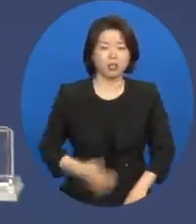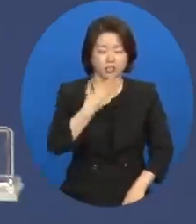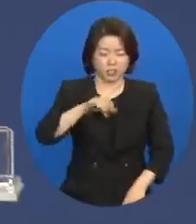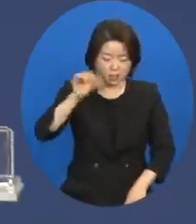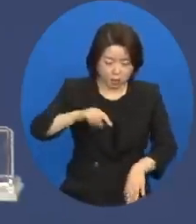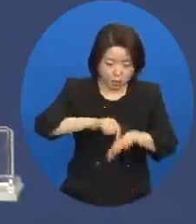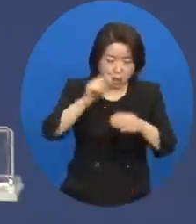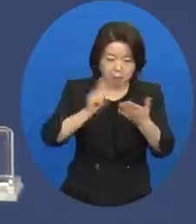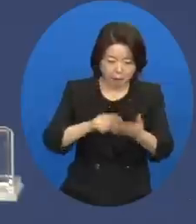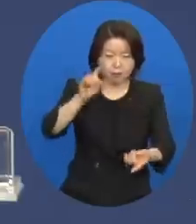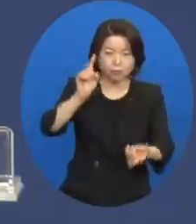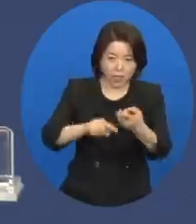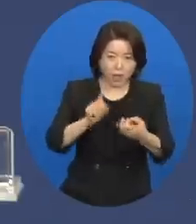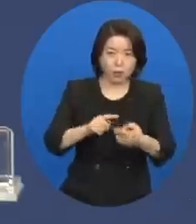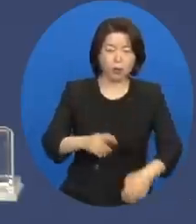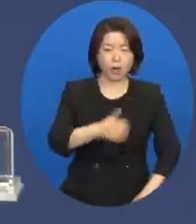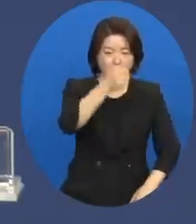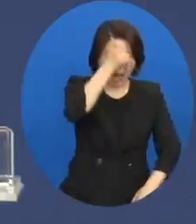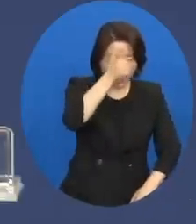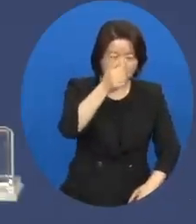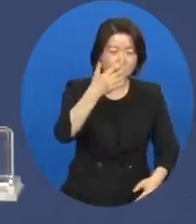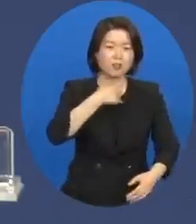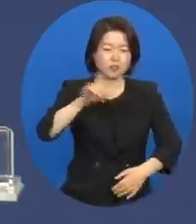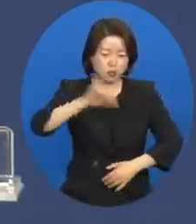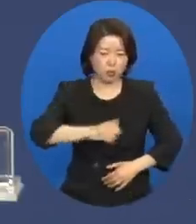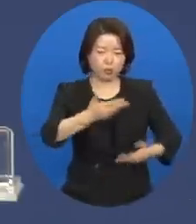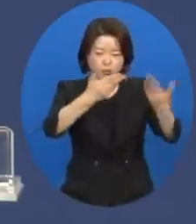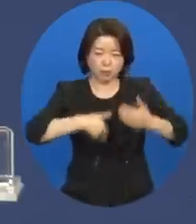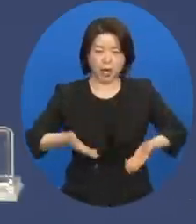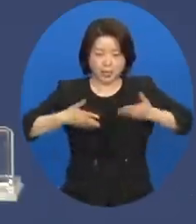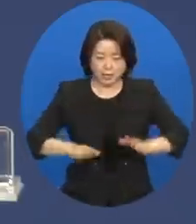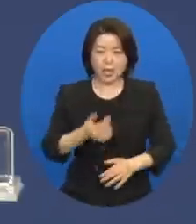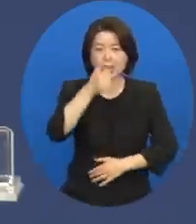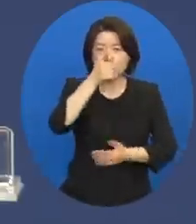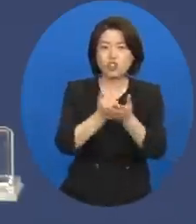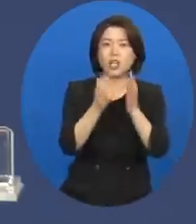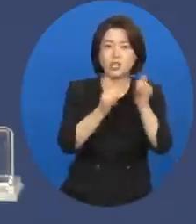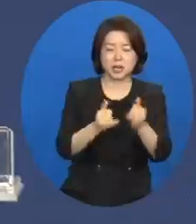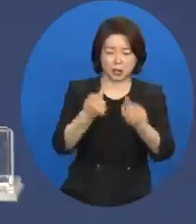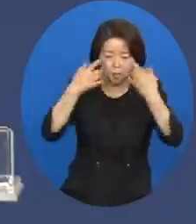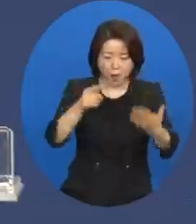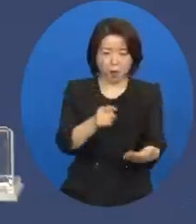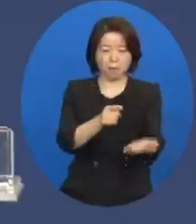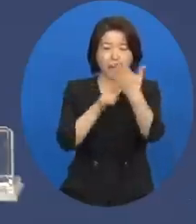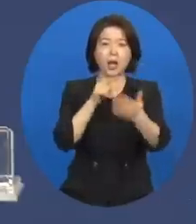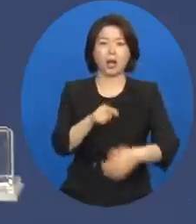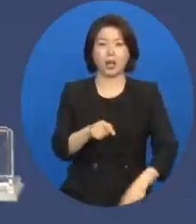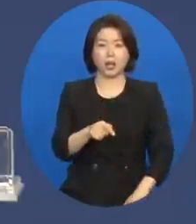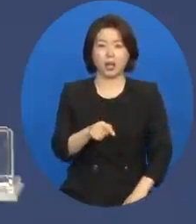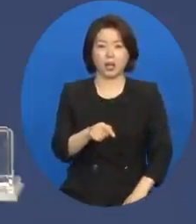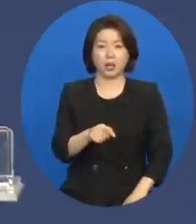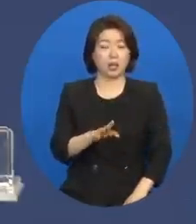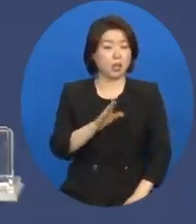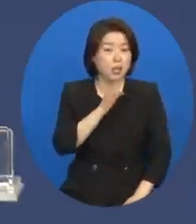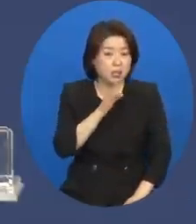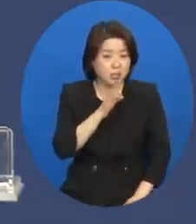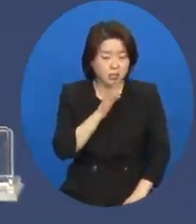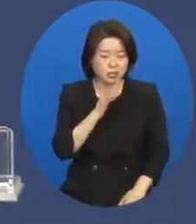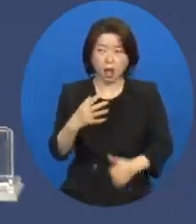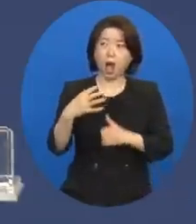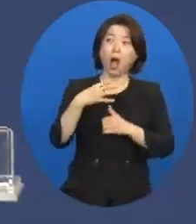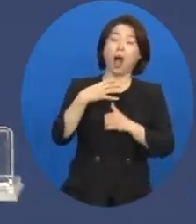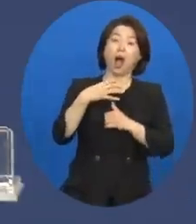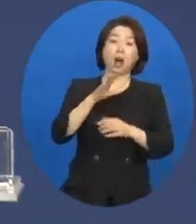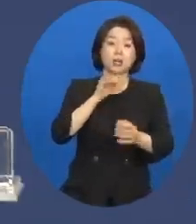마음의 상태로 우리가 아담의 저주를 받고 태어난 죄인이란 사실을 명확하게 그냥 진짜 압도하는